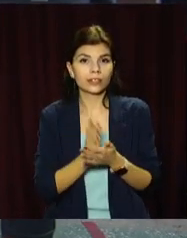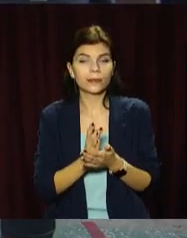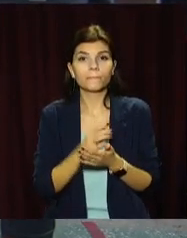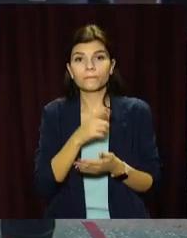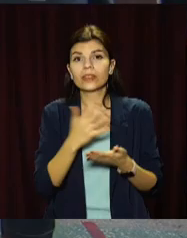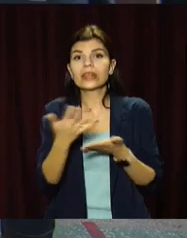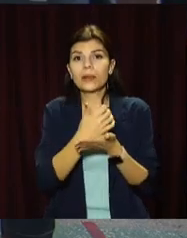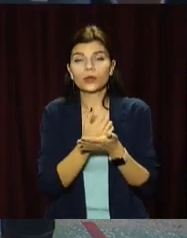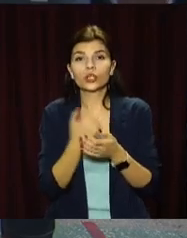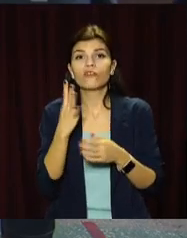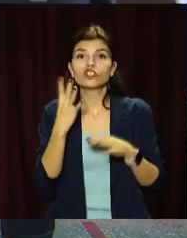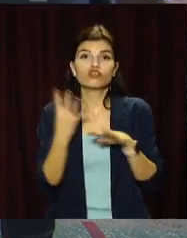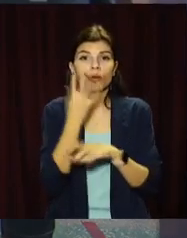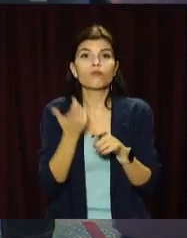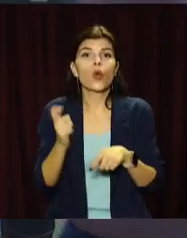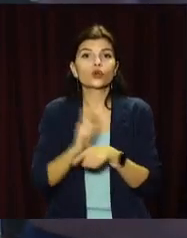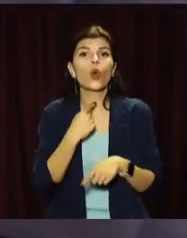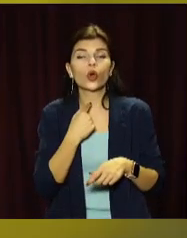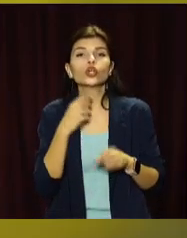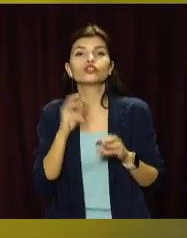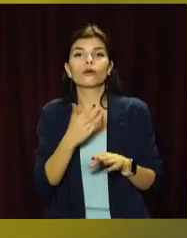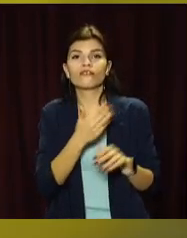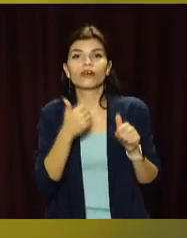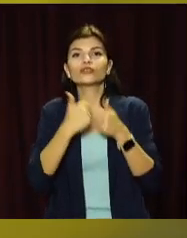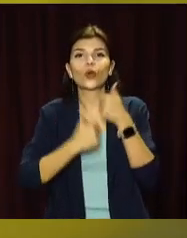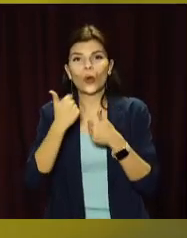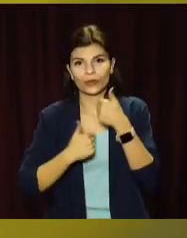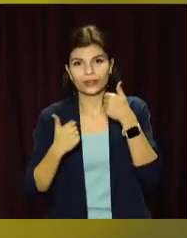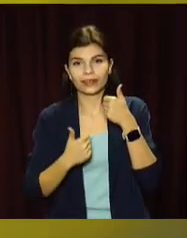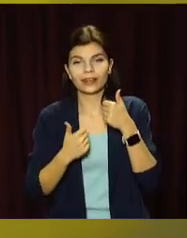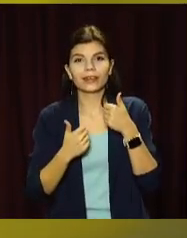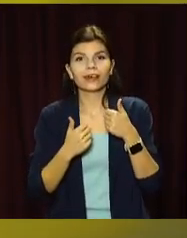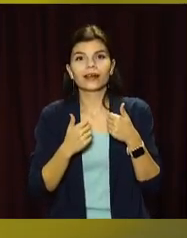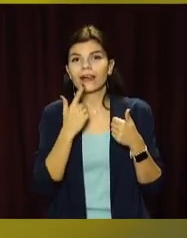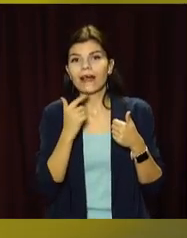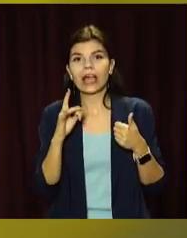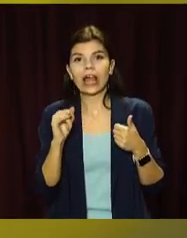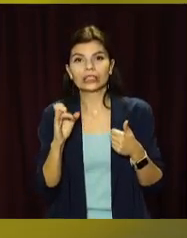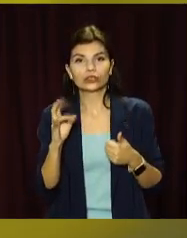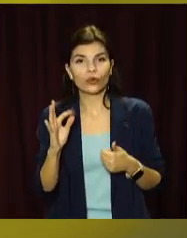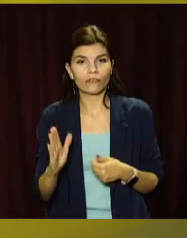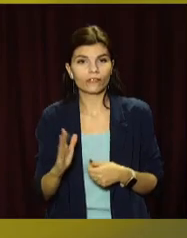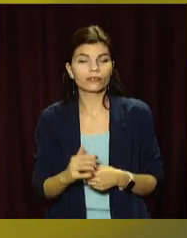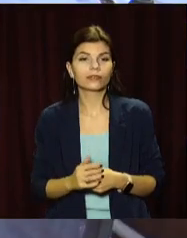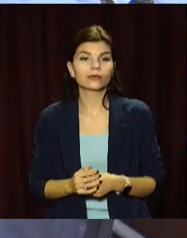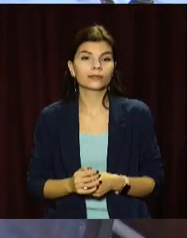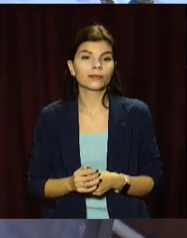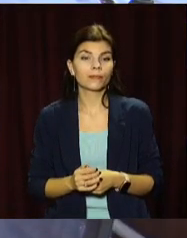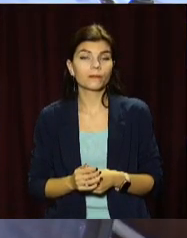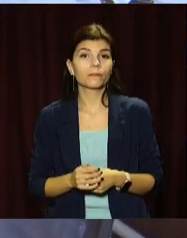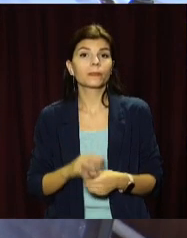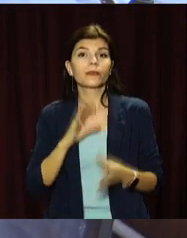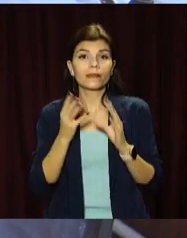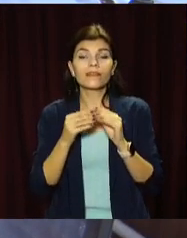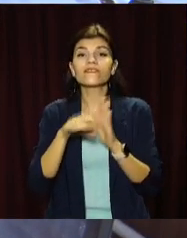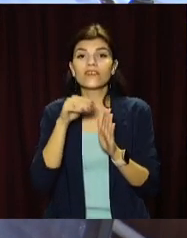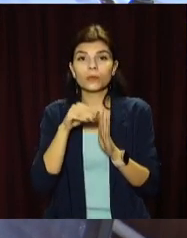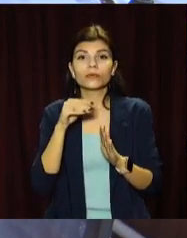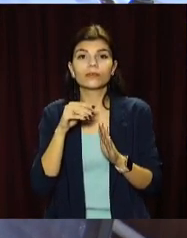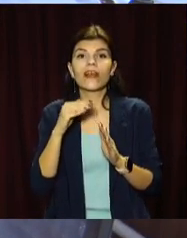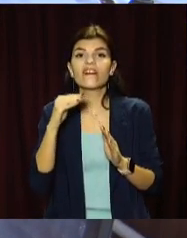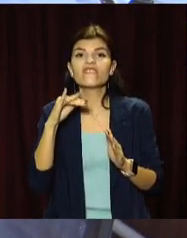рази більше голосів, ніж його суперник, лідер громадської сили Загід Краснов. За даними Центрвиборчкому, за Філатова